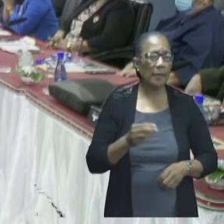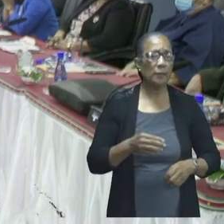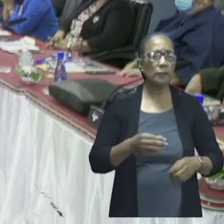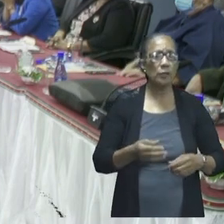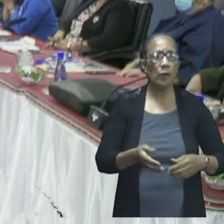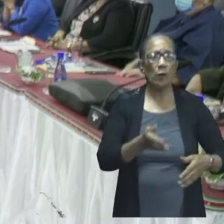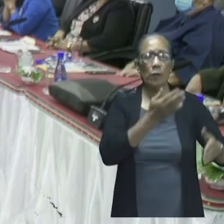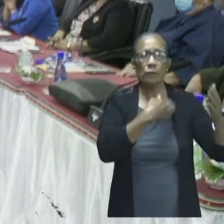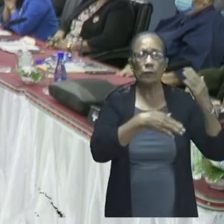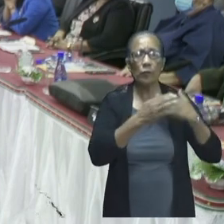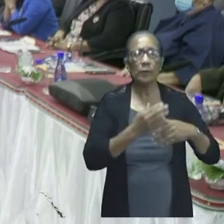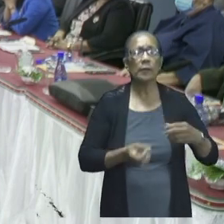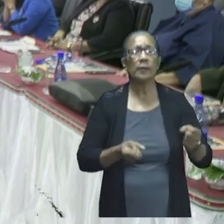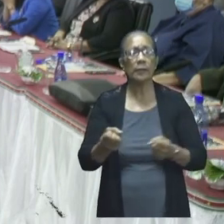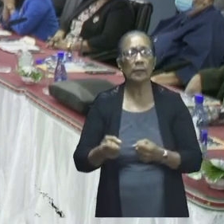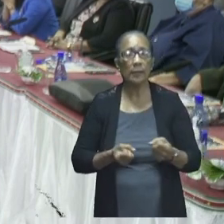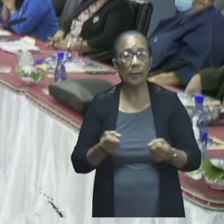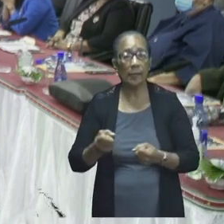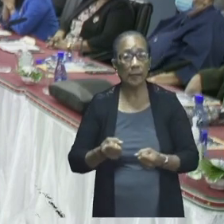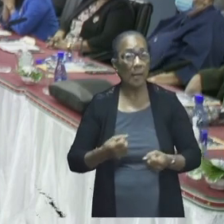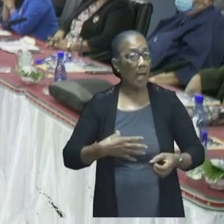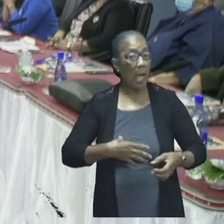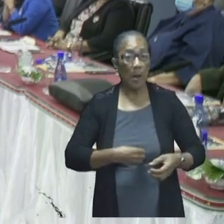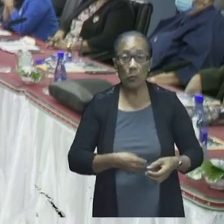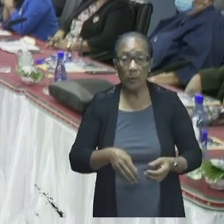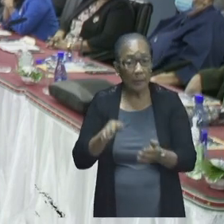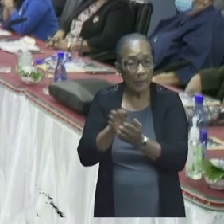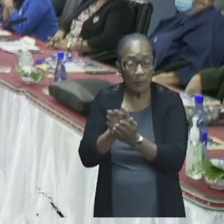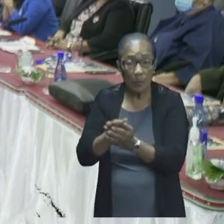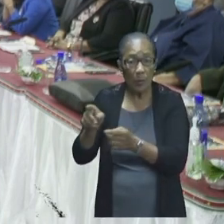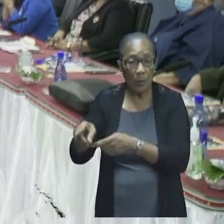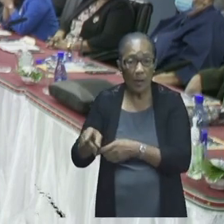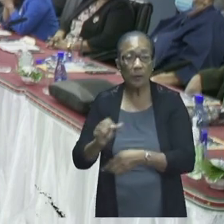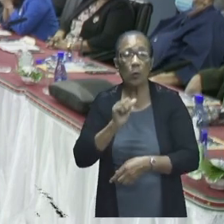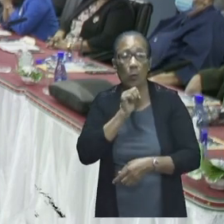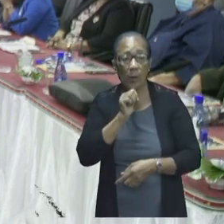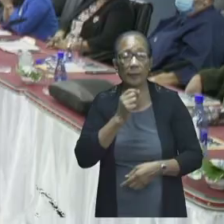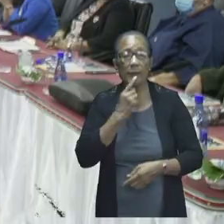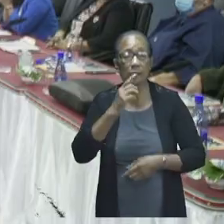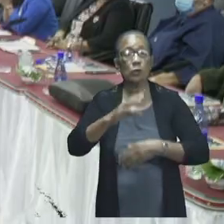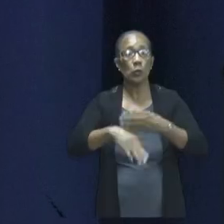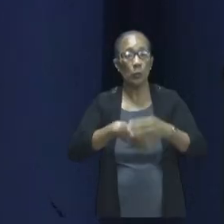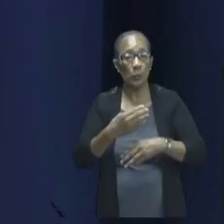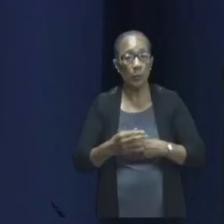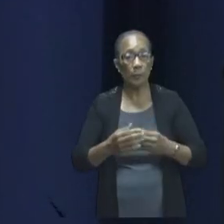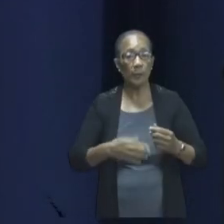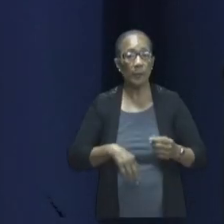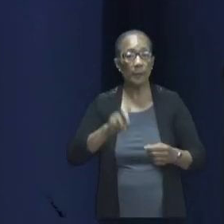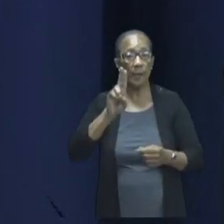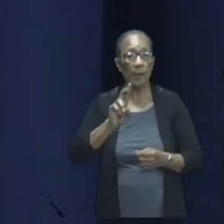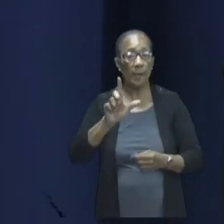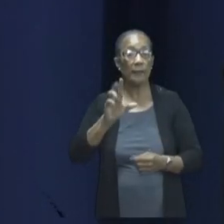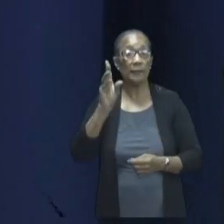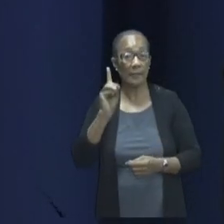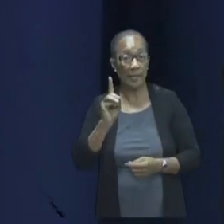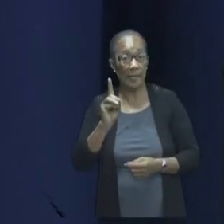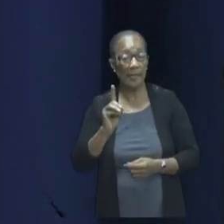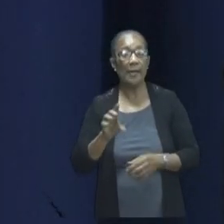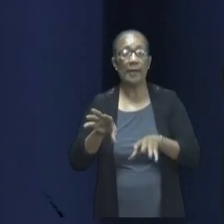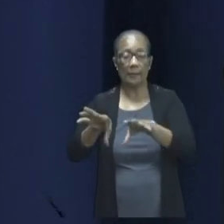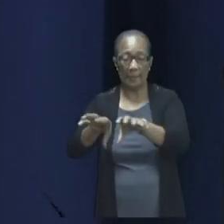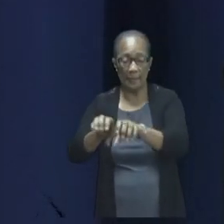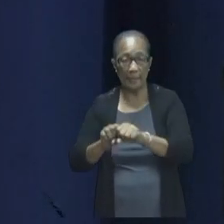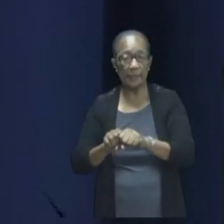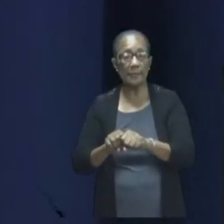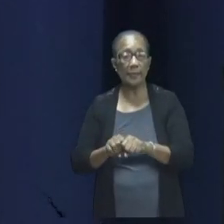we hebben het niet in de koelkast recept wat er wel is gebeurd met high fld dat initiatief is een